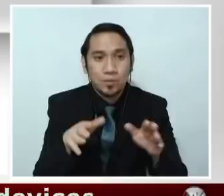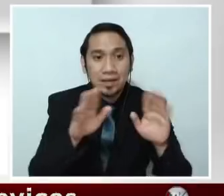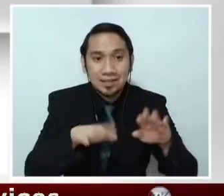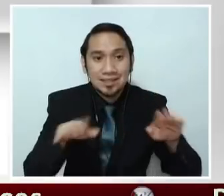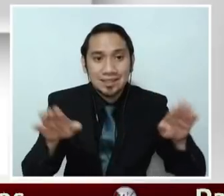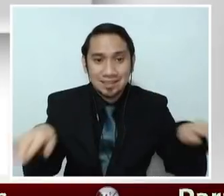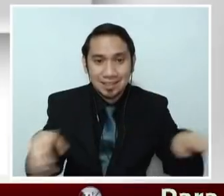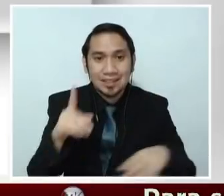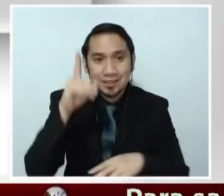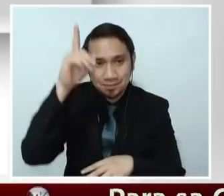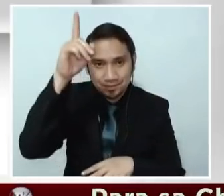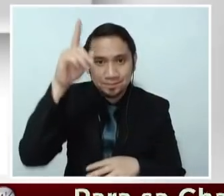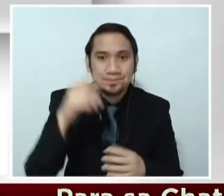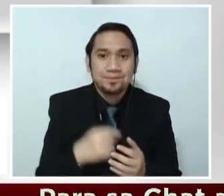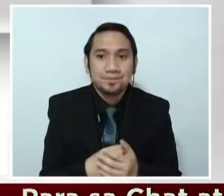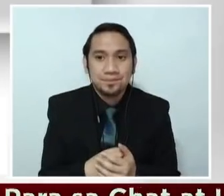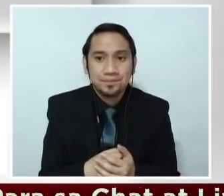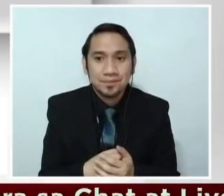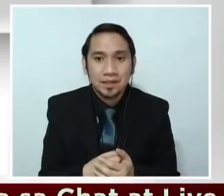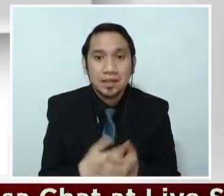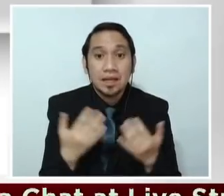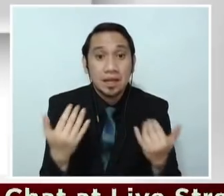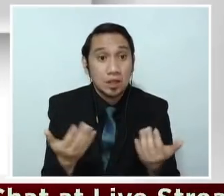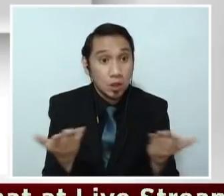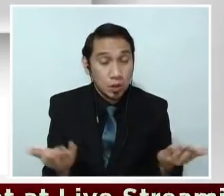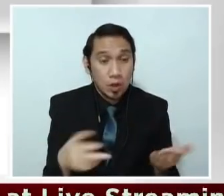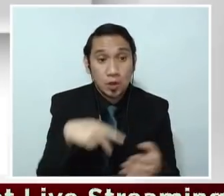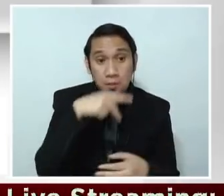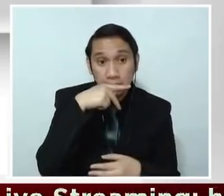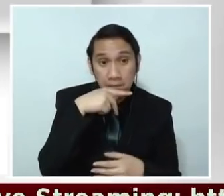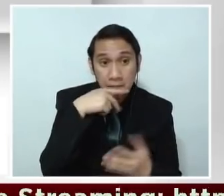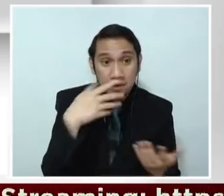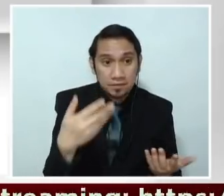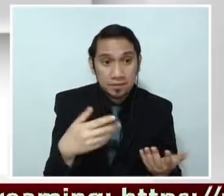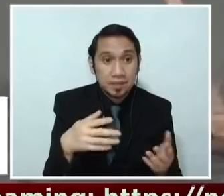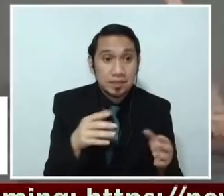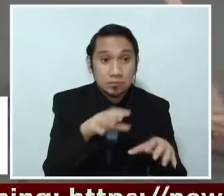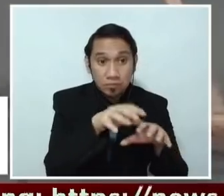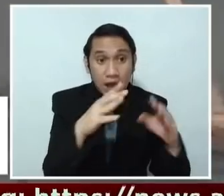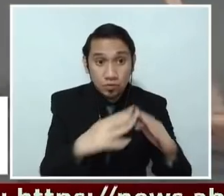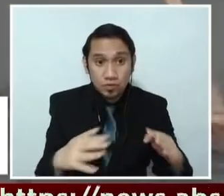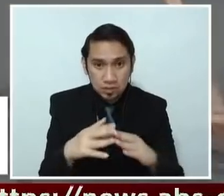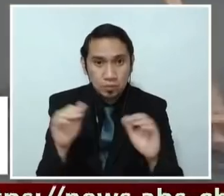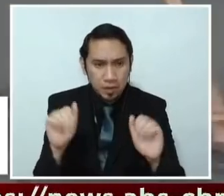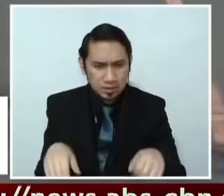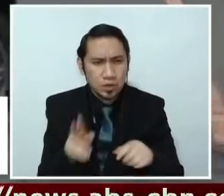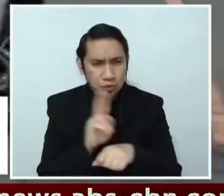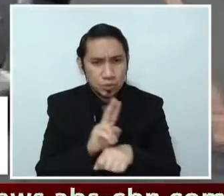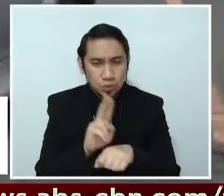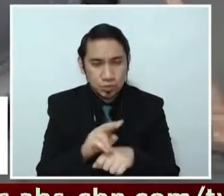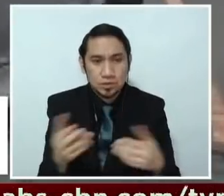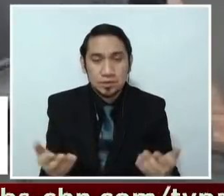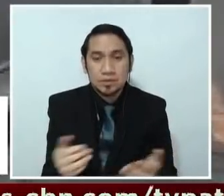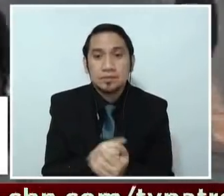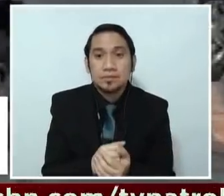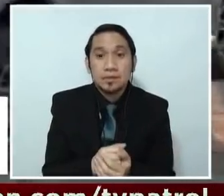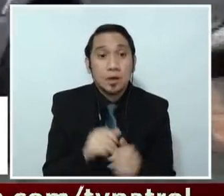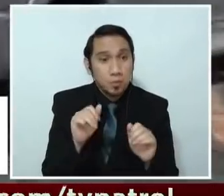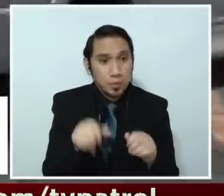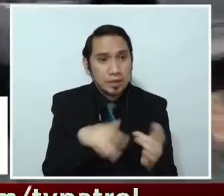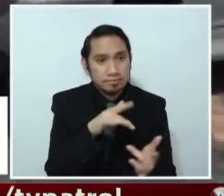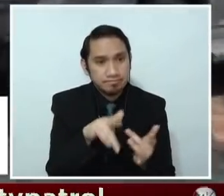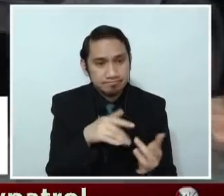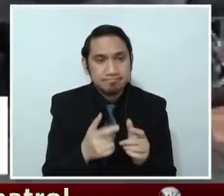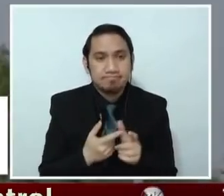alfresco dining. Ang mga parke sa private subdivisions pwede rin ipagamit na. Pinapayagan din sa San Juan ang walking,